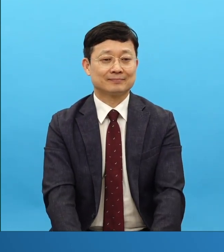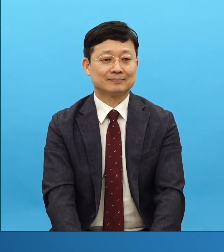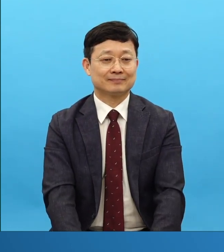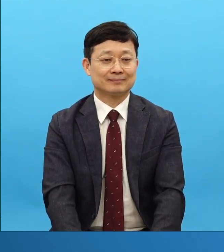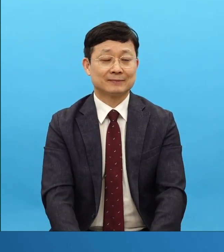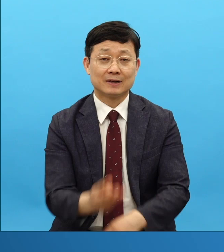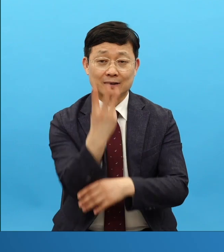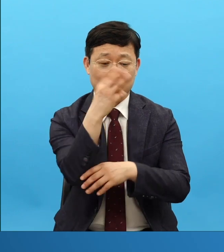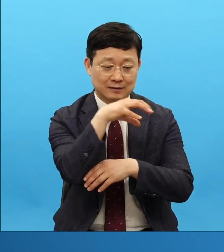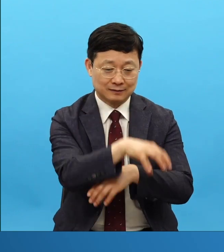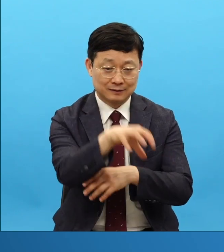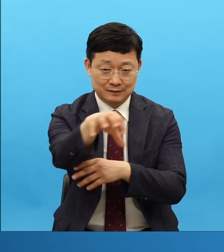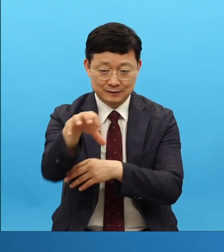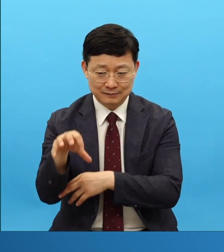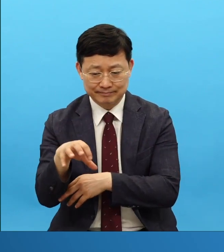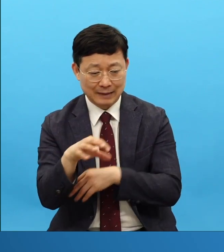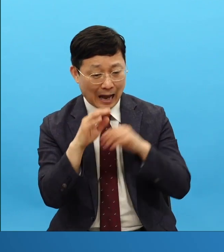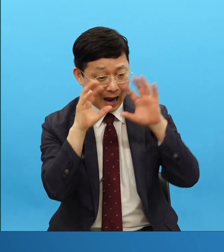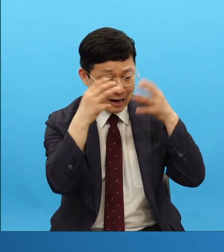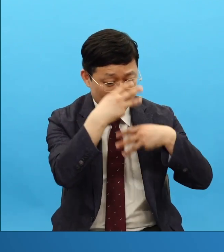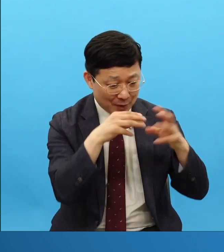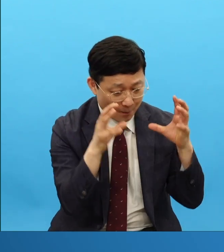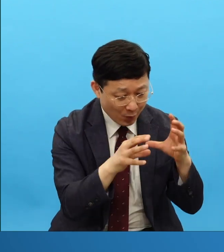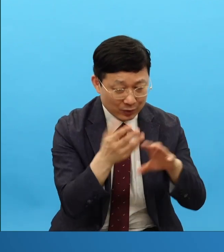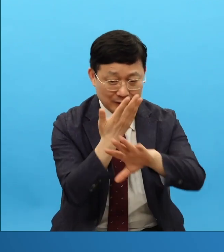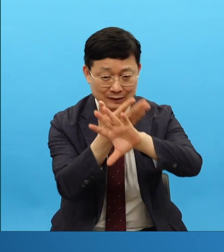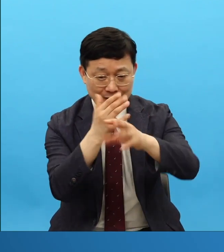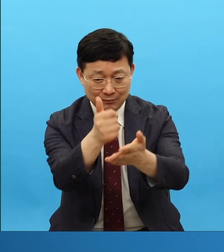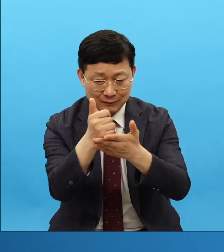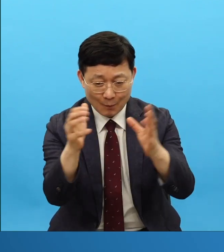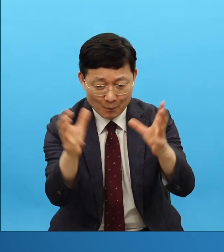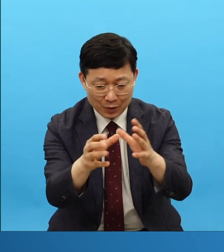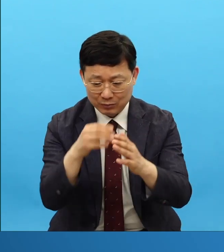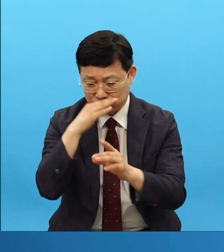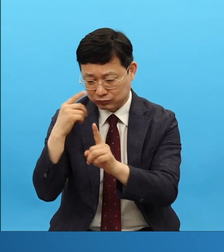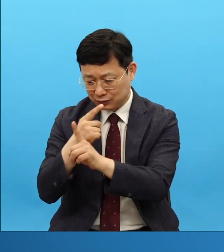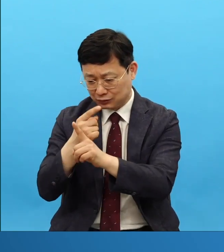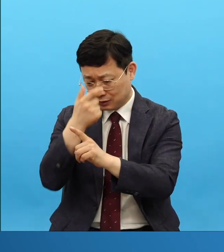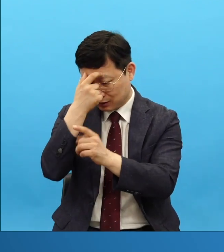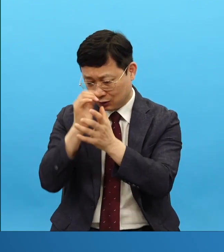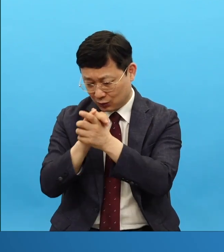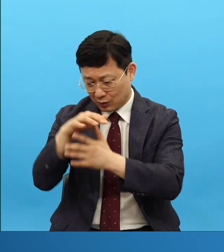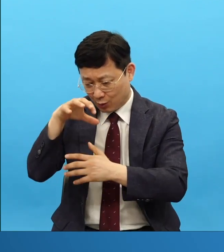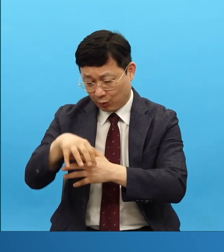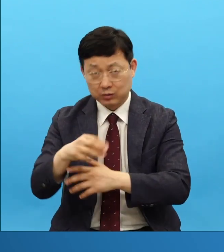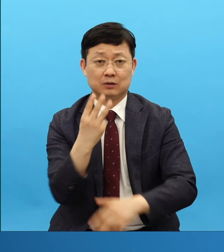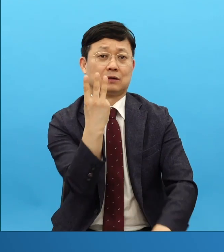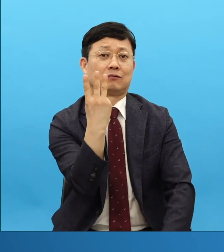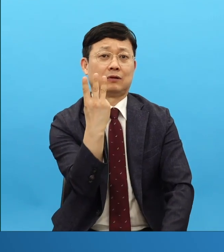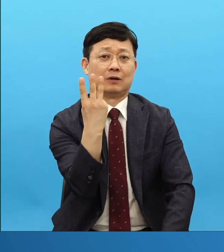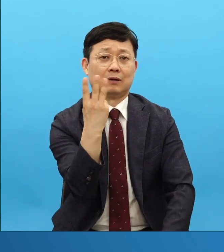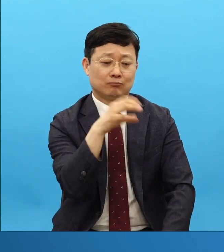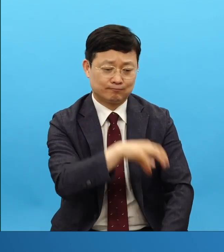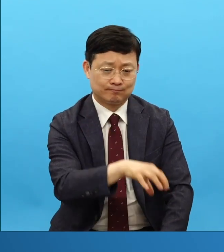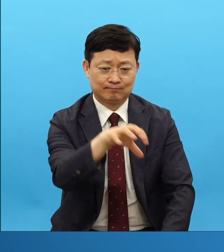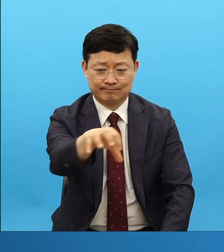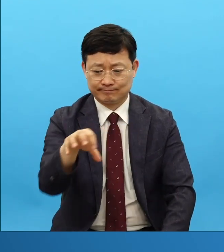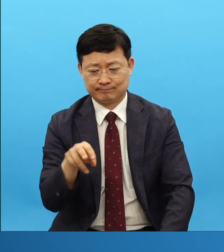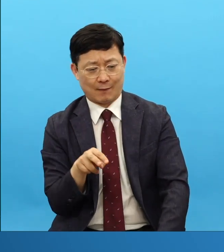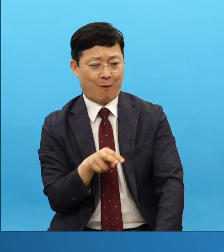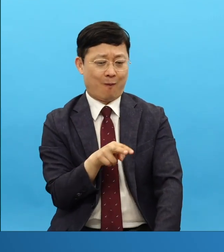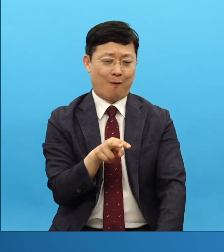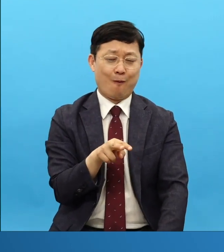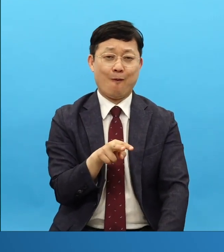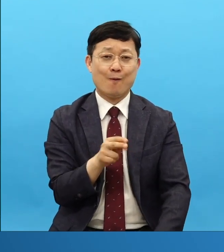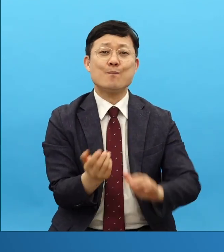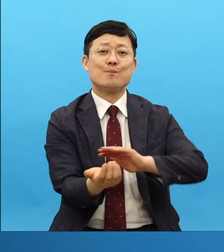있는 게 아니고 이방인들도 있었고 치유하는 기도의 뜰도 있었다니까요. As the three courtyards, not just the children, but